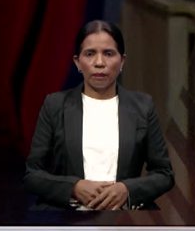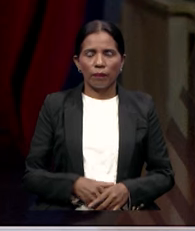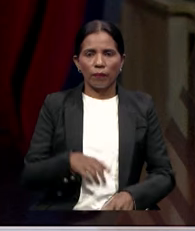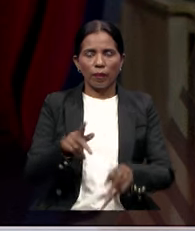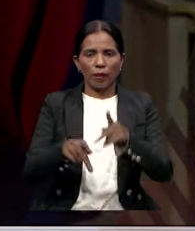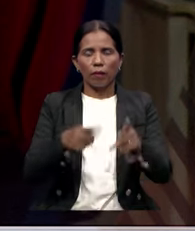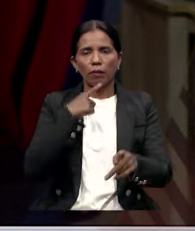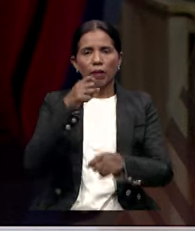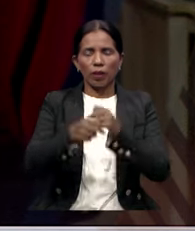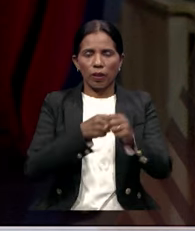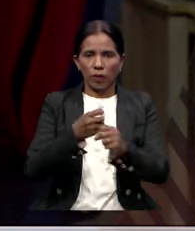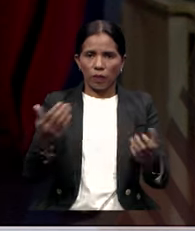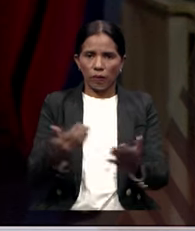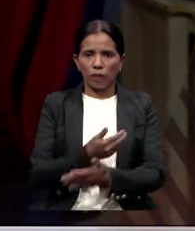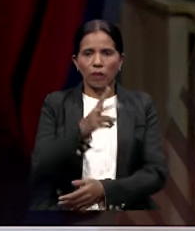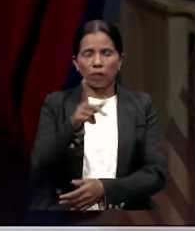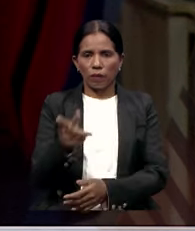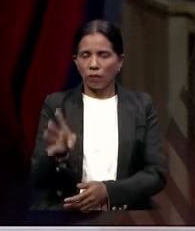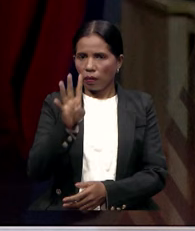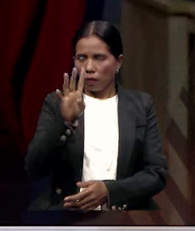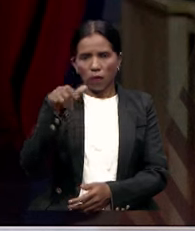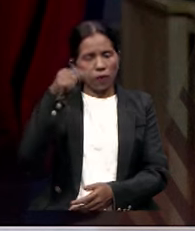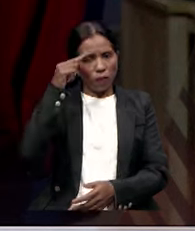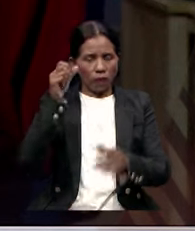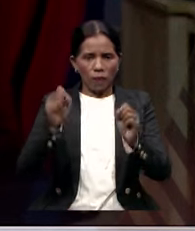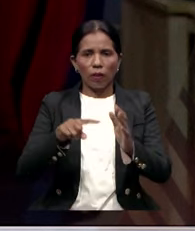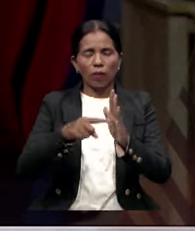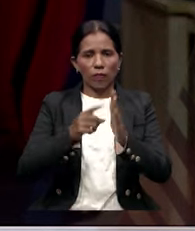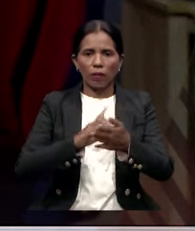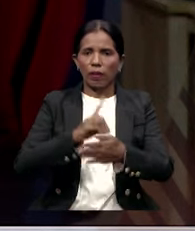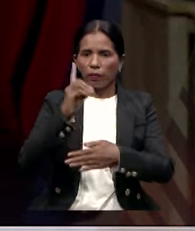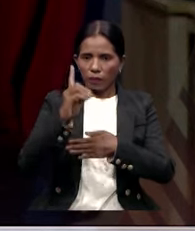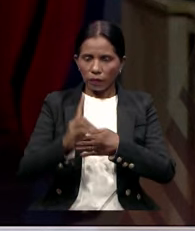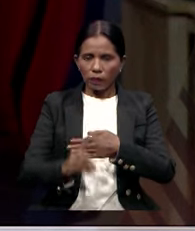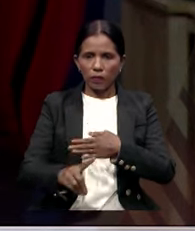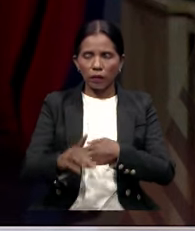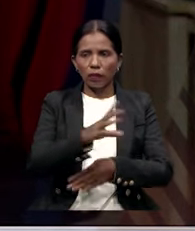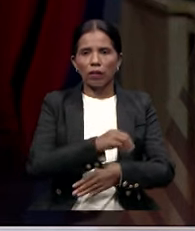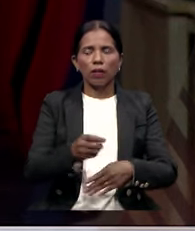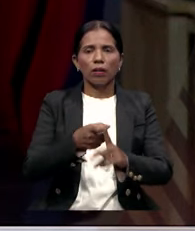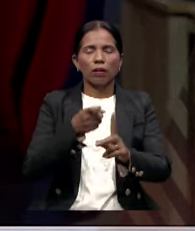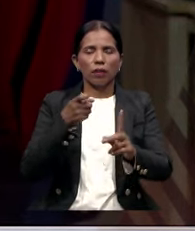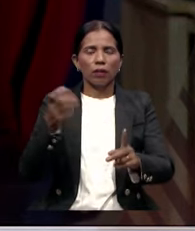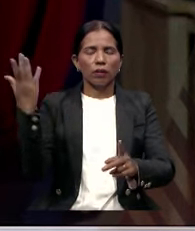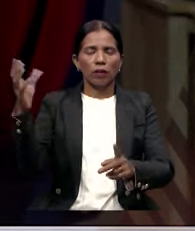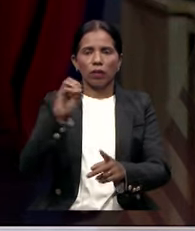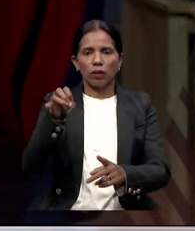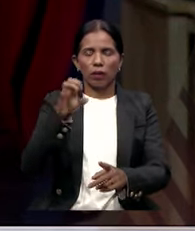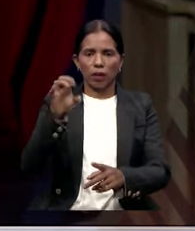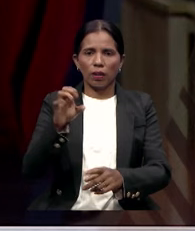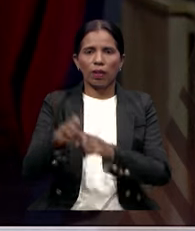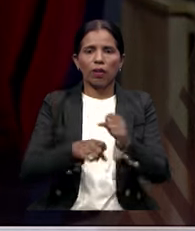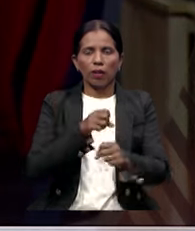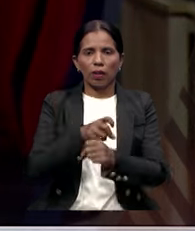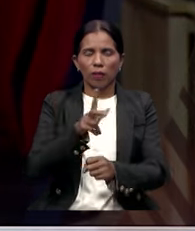Povo espera e atina fom rehorua ron resinhat. Governo belehahu desenvolvimento hu si base orçamentos de rale estado tina rehorua ron